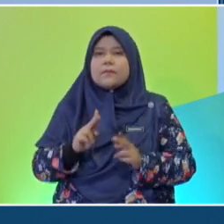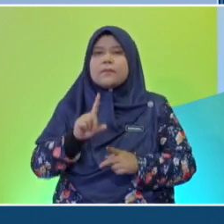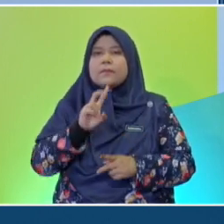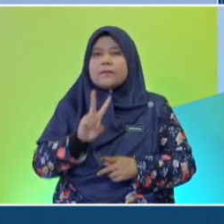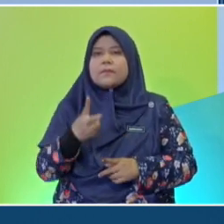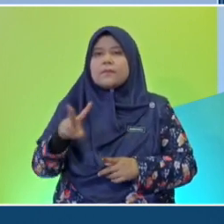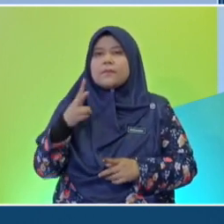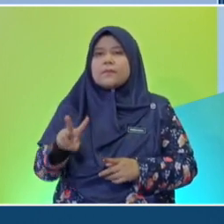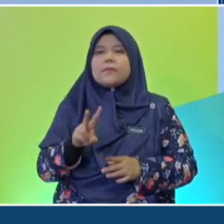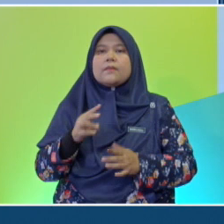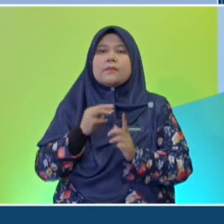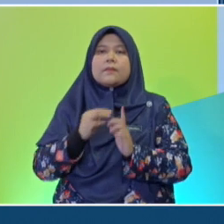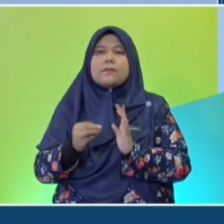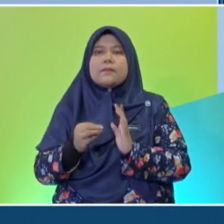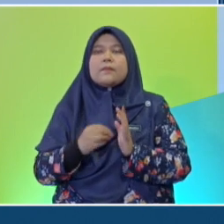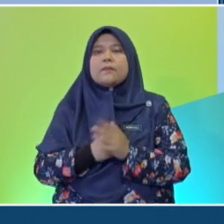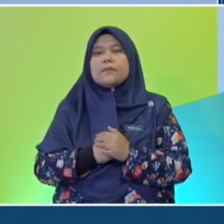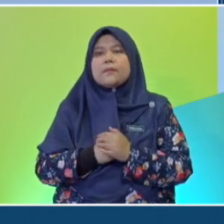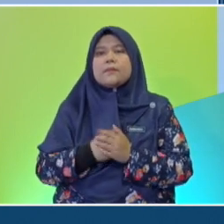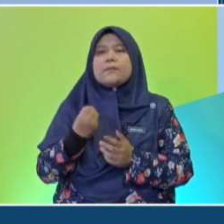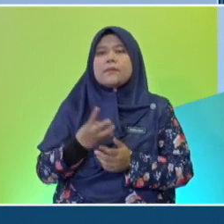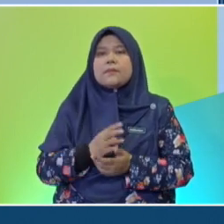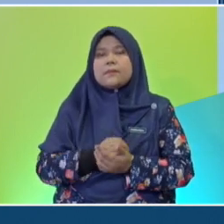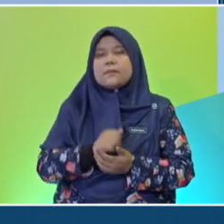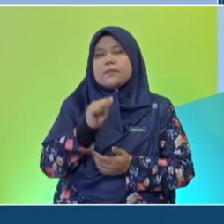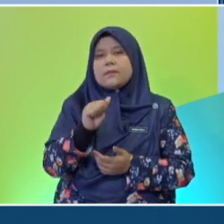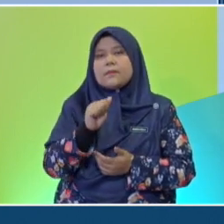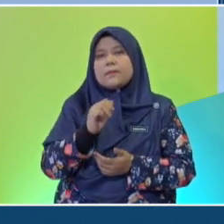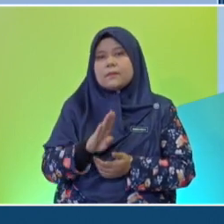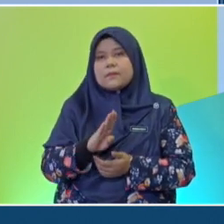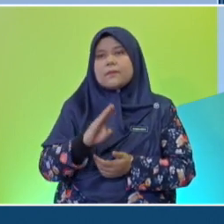12 menit Jadi apakah jawabannya sekarang